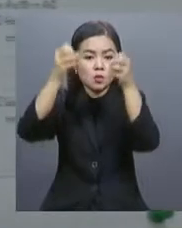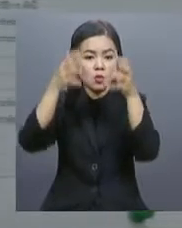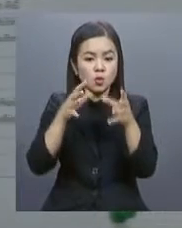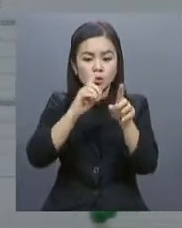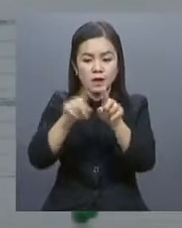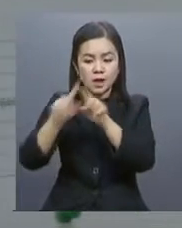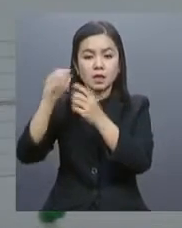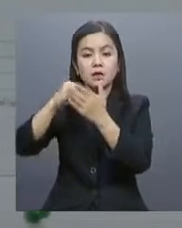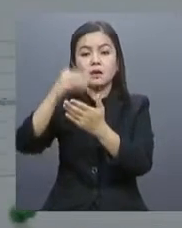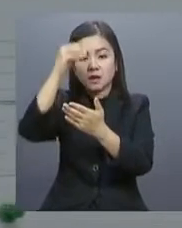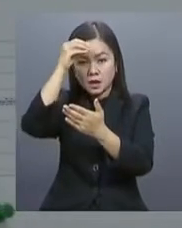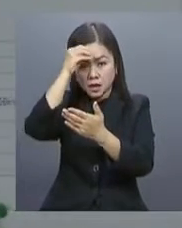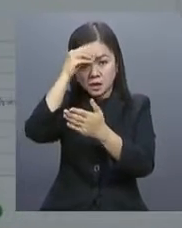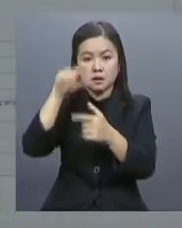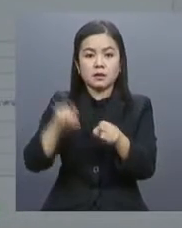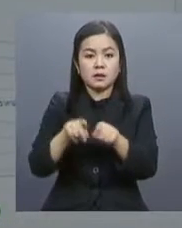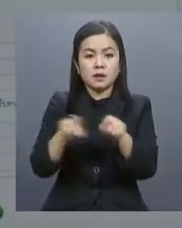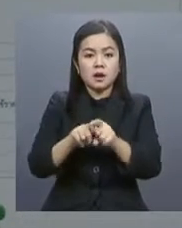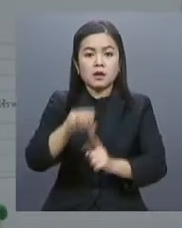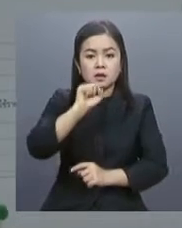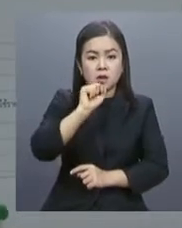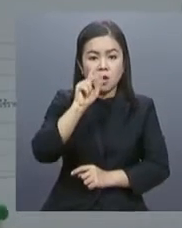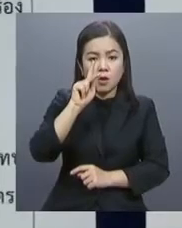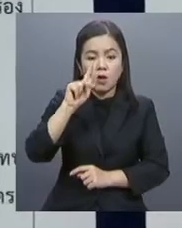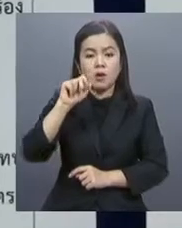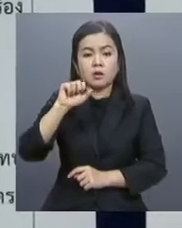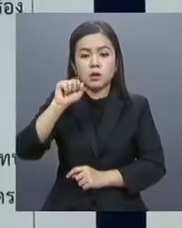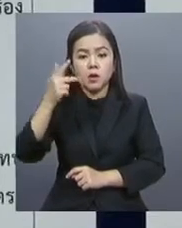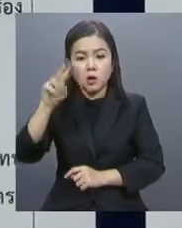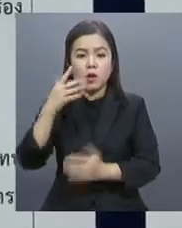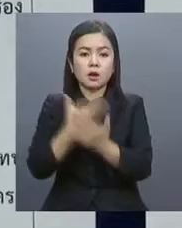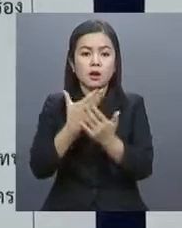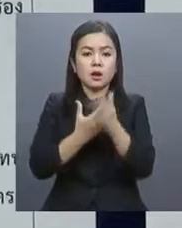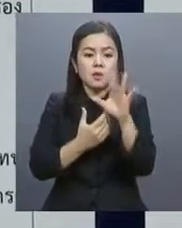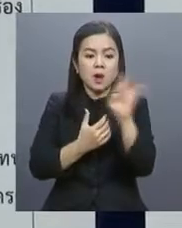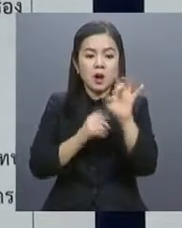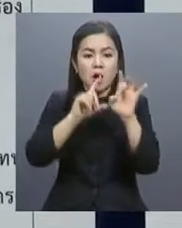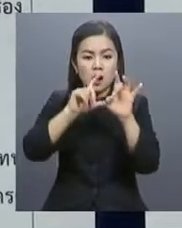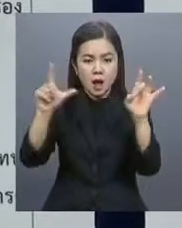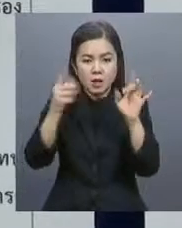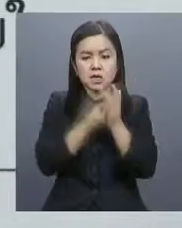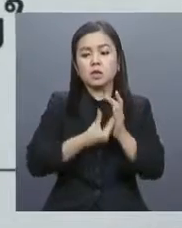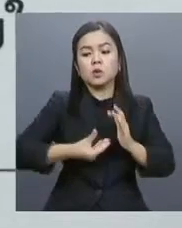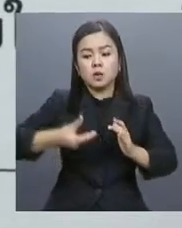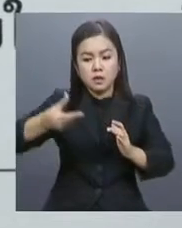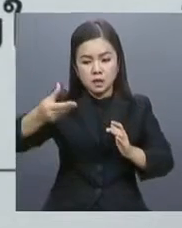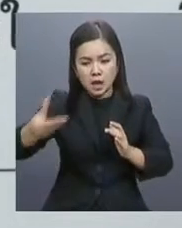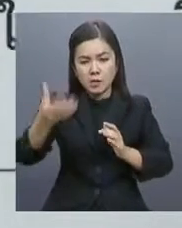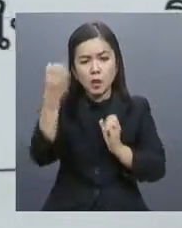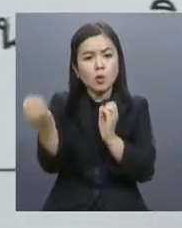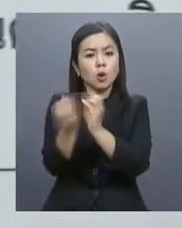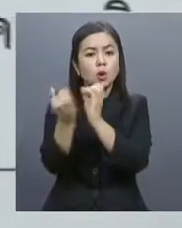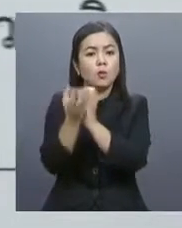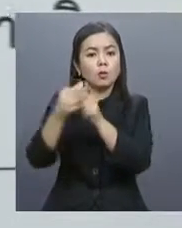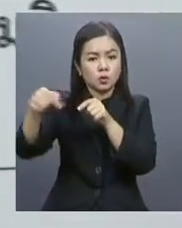ลากรทางการศึกษาหรือสกสคจำนวน800,000,000 บาทคืนเงินให้กับสกสคซึ่งเป็นผู้เสียหายโดยตร